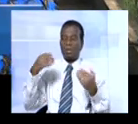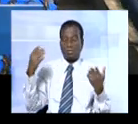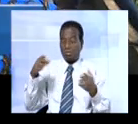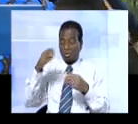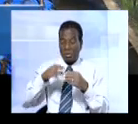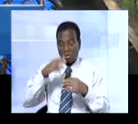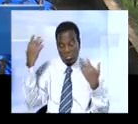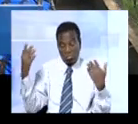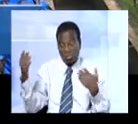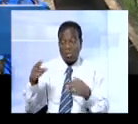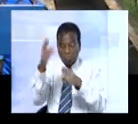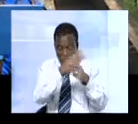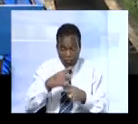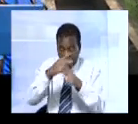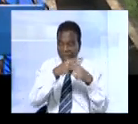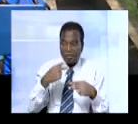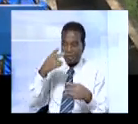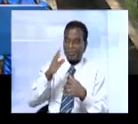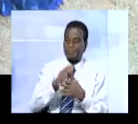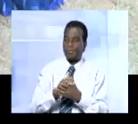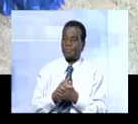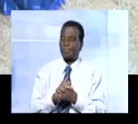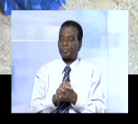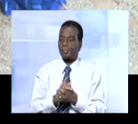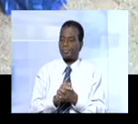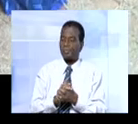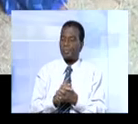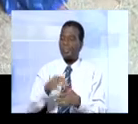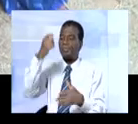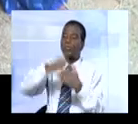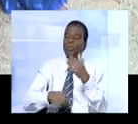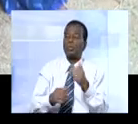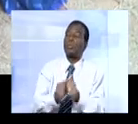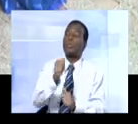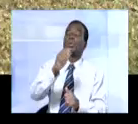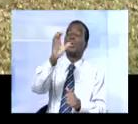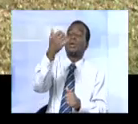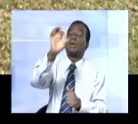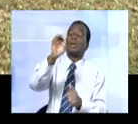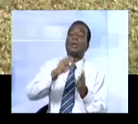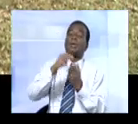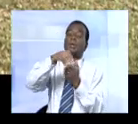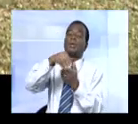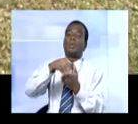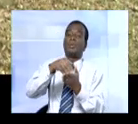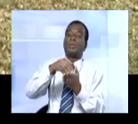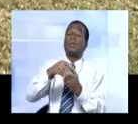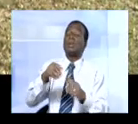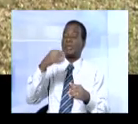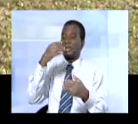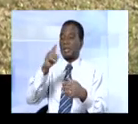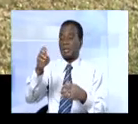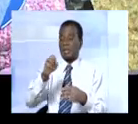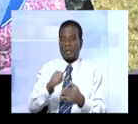nous faire la surprise et ils verront qu'on utilise la machine correctement. D'une valeur de plus de 19 millions de francs CFA, les broyeuses multifonctions